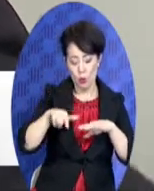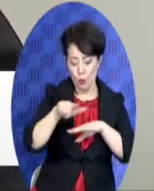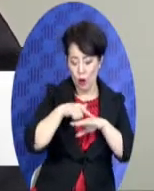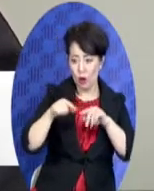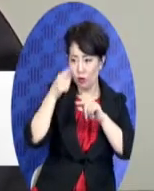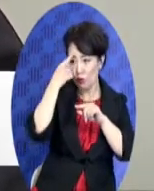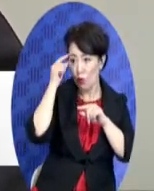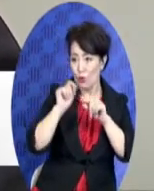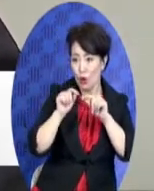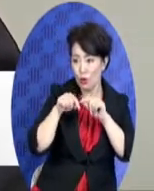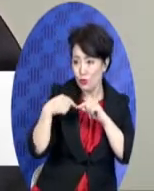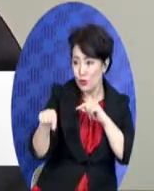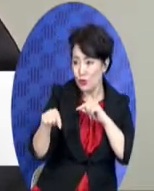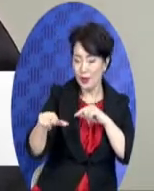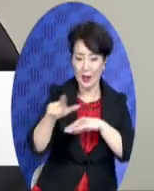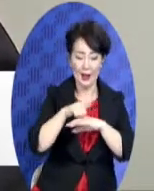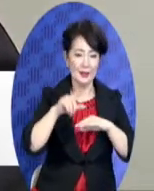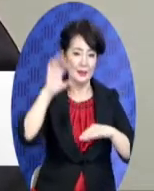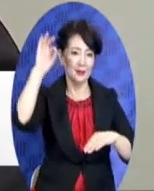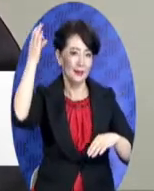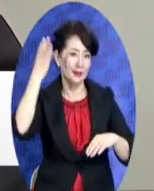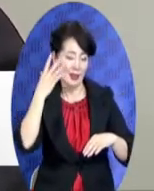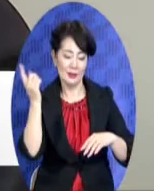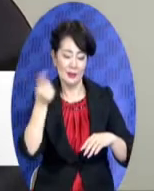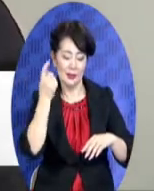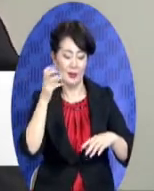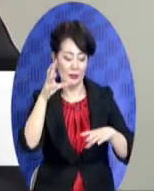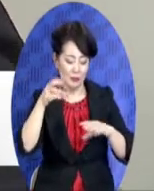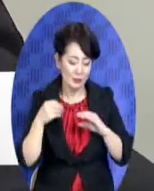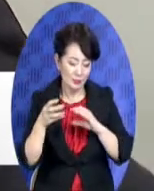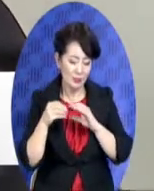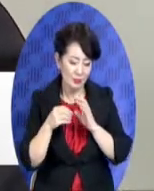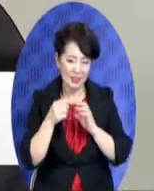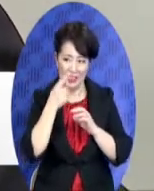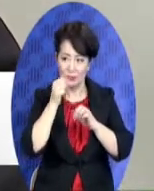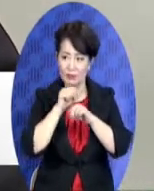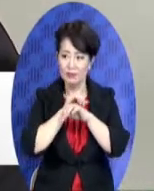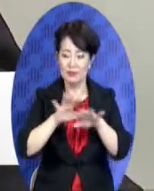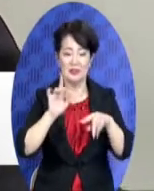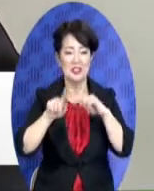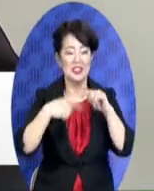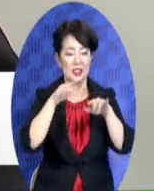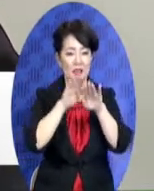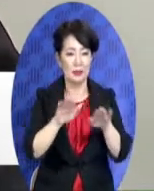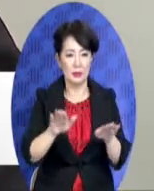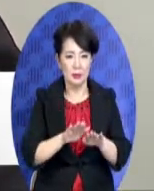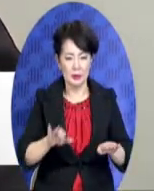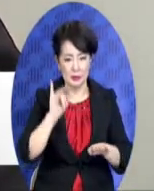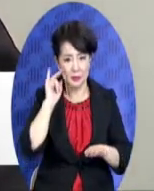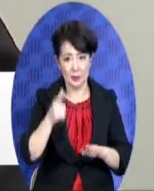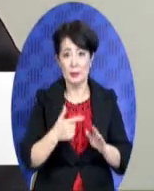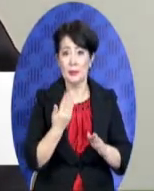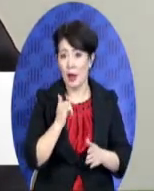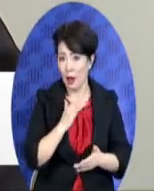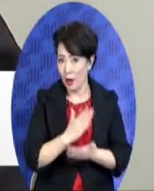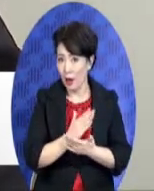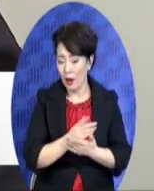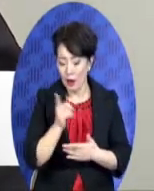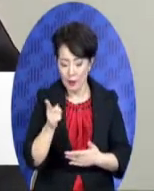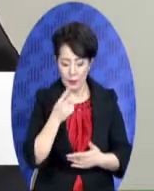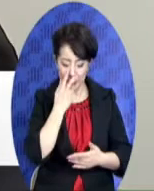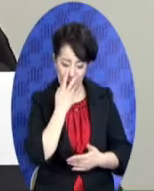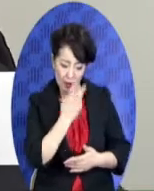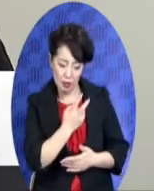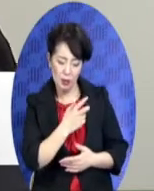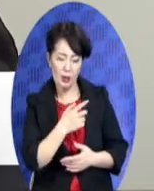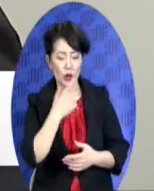байдаг газар нутгуудаар бол нарны цахилгаан станц хятадын одоо бүс нутгуудаас хамгийн ихээр суурилсан байдаг. Тэгэхээр ер нь бол